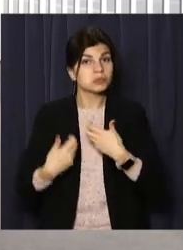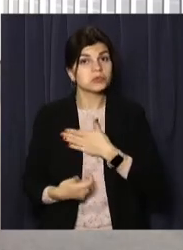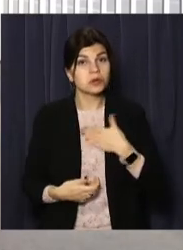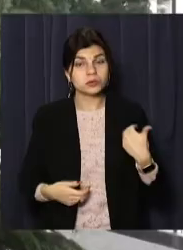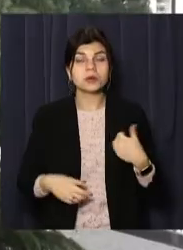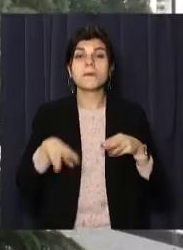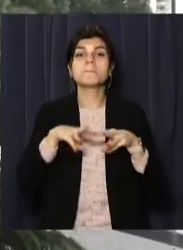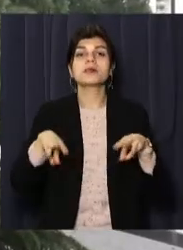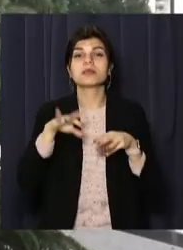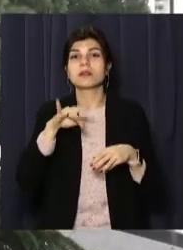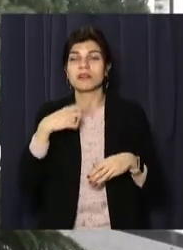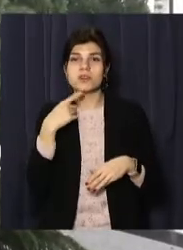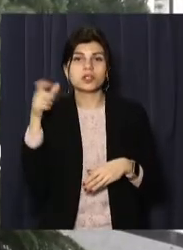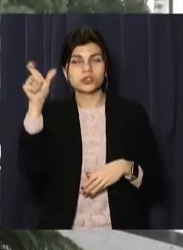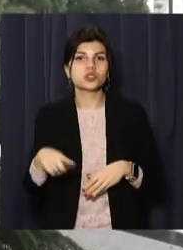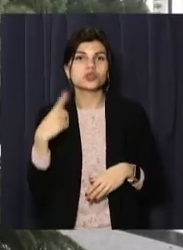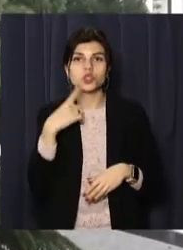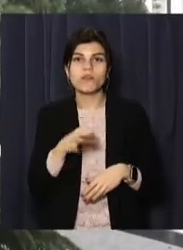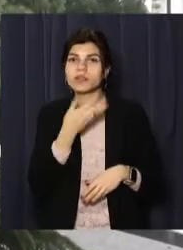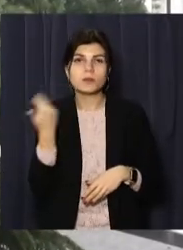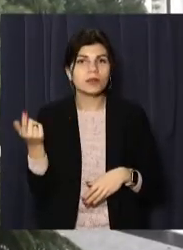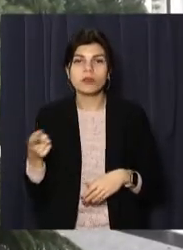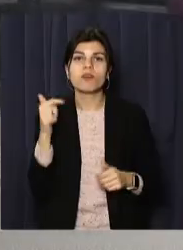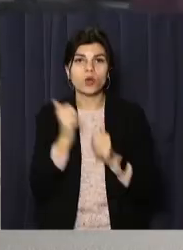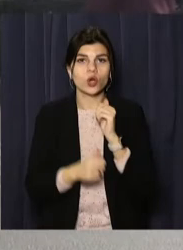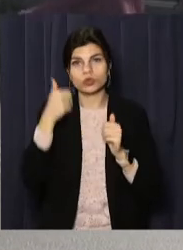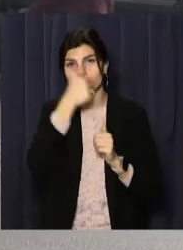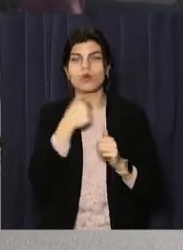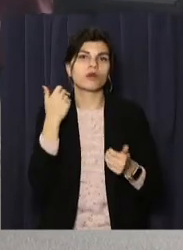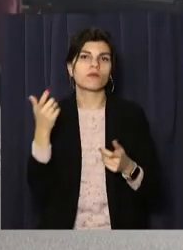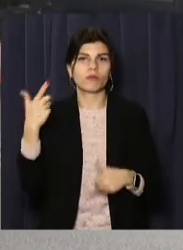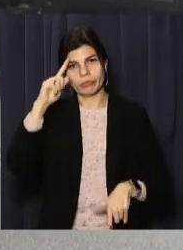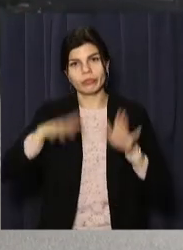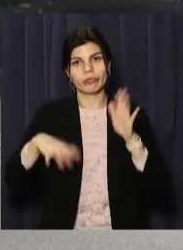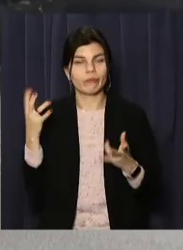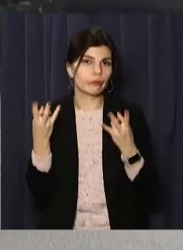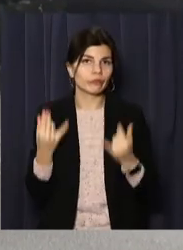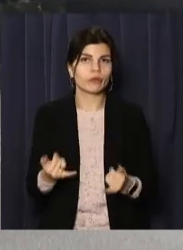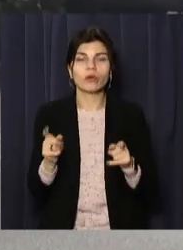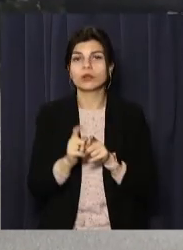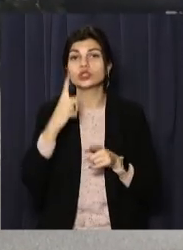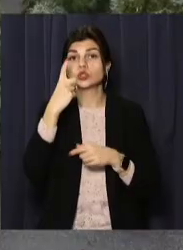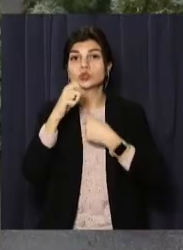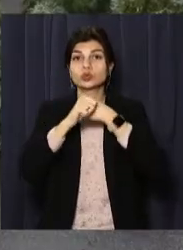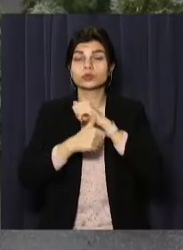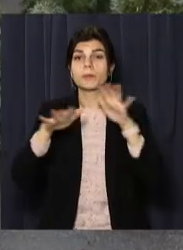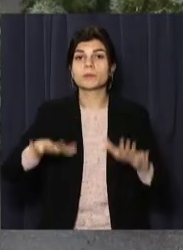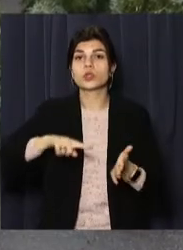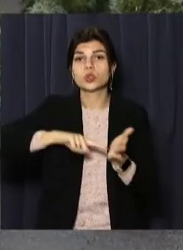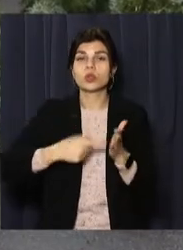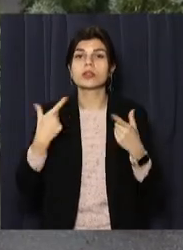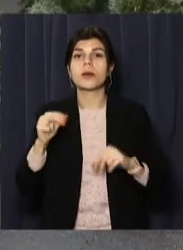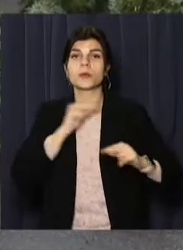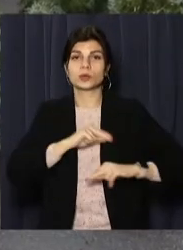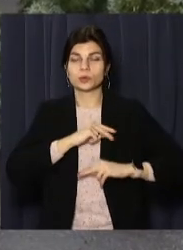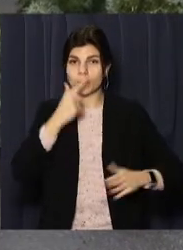міськраді кажуть, недобросовісних продавців щороку меншає. Зокрема, цього разу зі 116 точок продажу, які